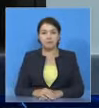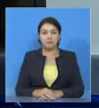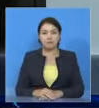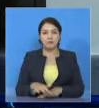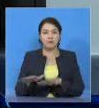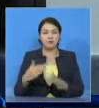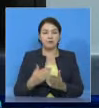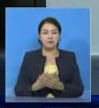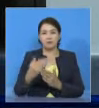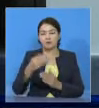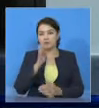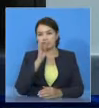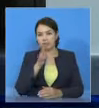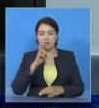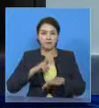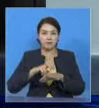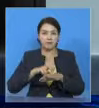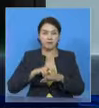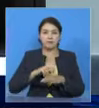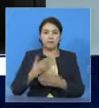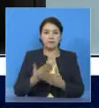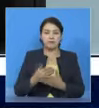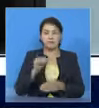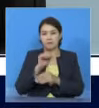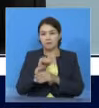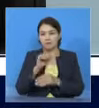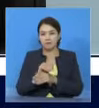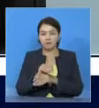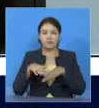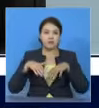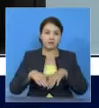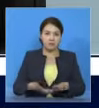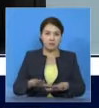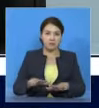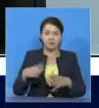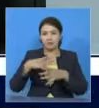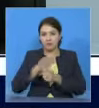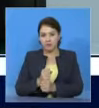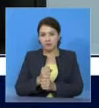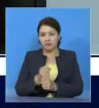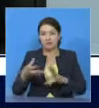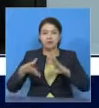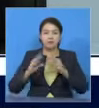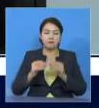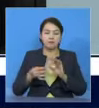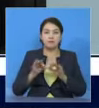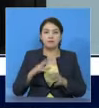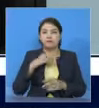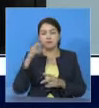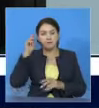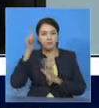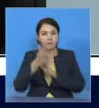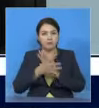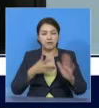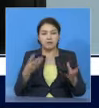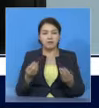по повышению в целом зарплаты врачей и, соответственно, вот эти доплаты, которые их принято решение, их уже сокращать. В целом, чтобы вы понимали, да, о том, о какой сумме